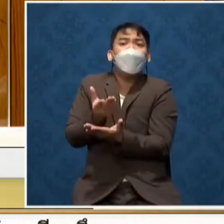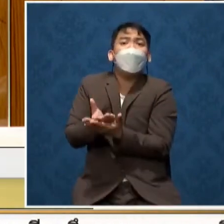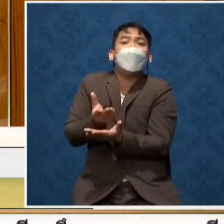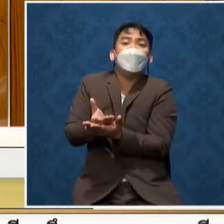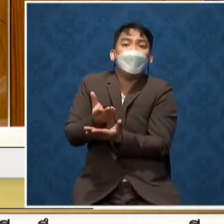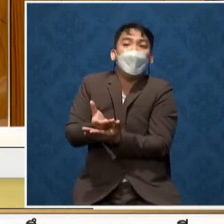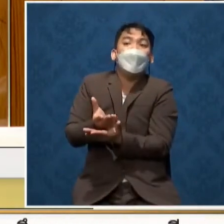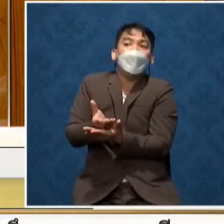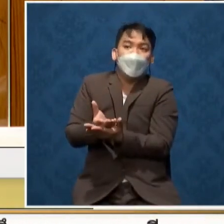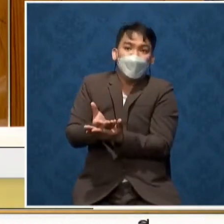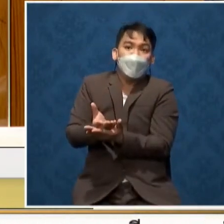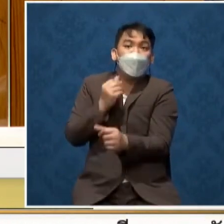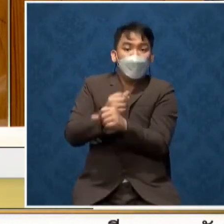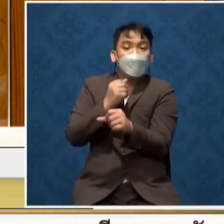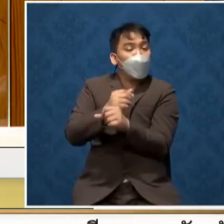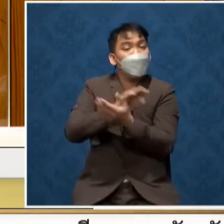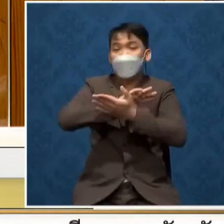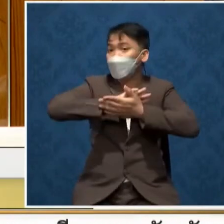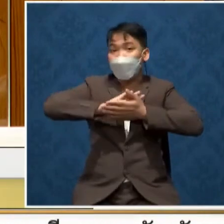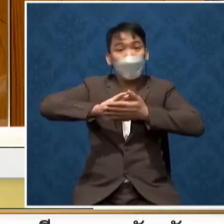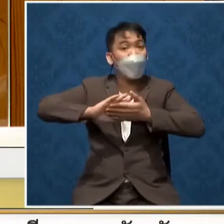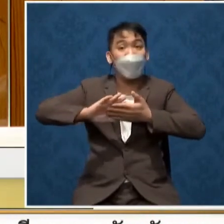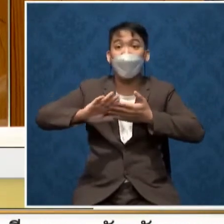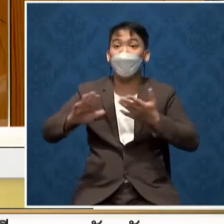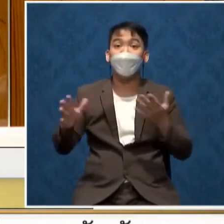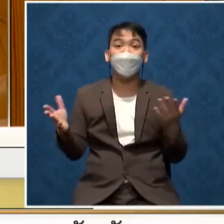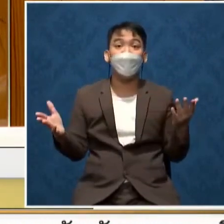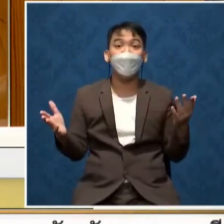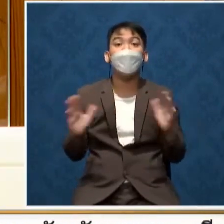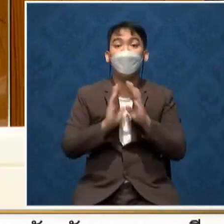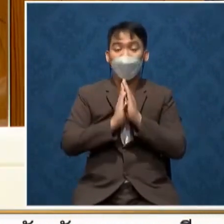นแล้วนะครับขอบคุณครับ